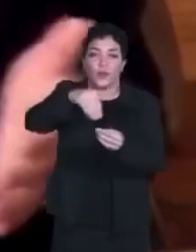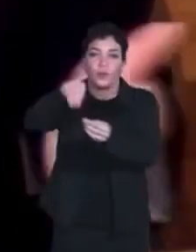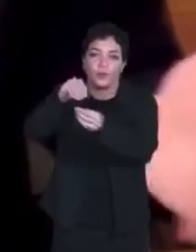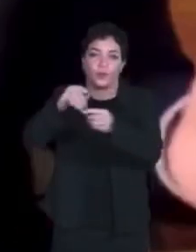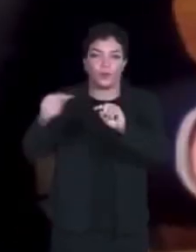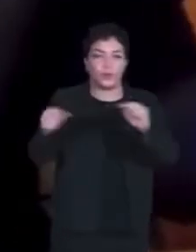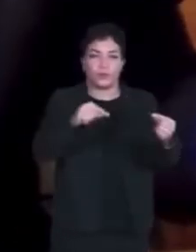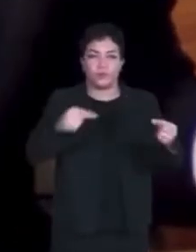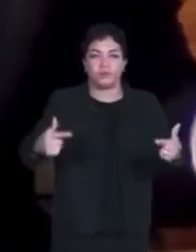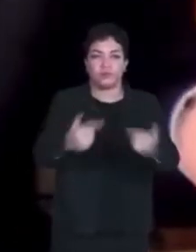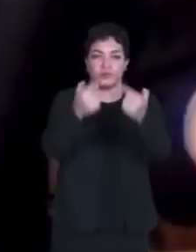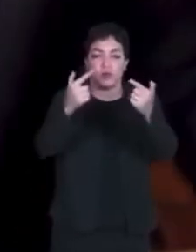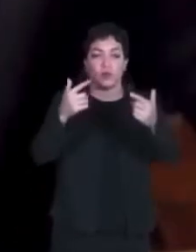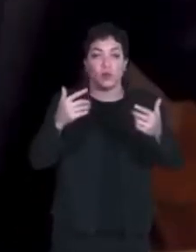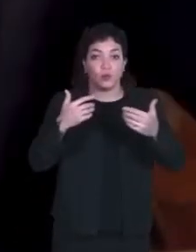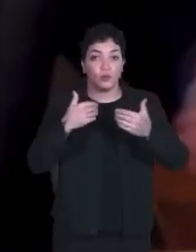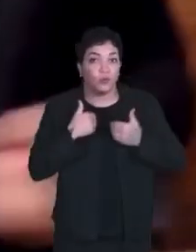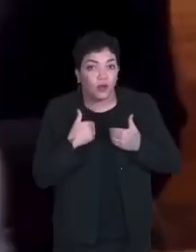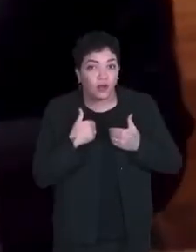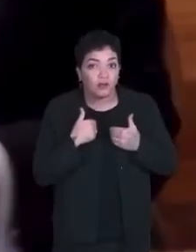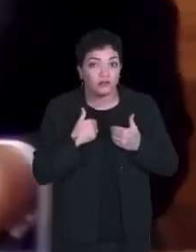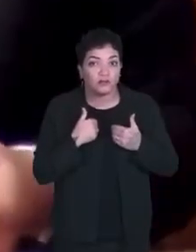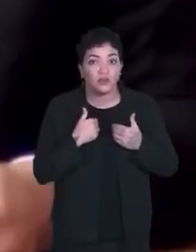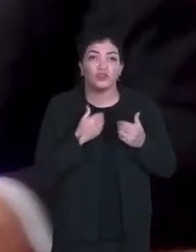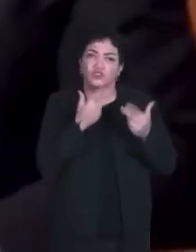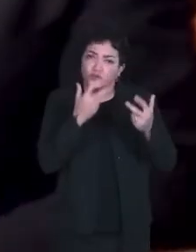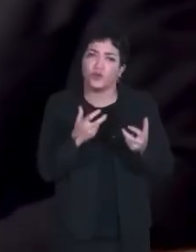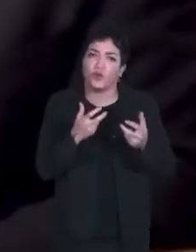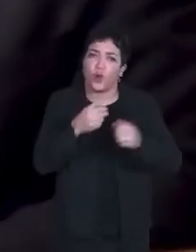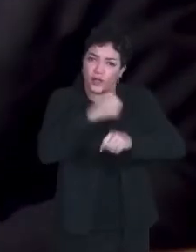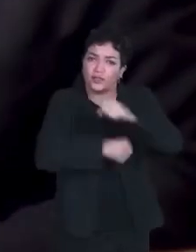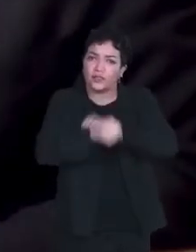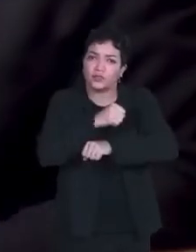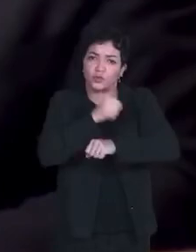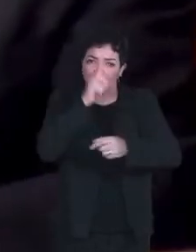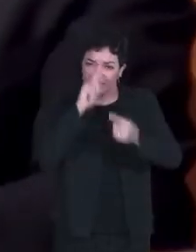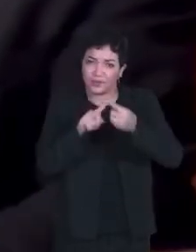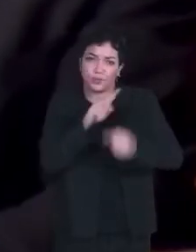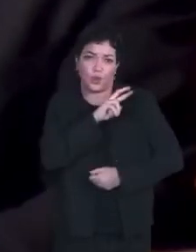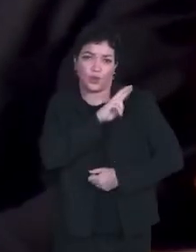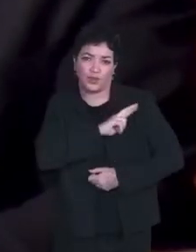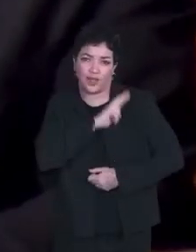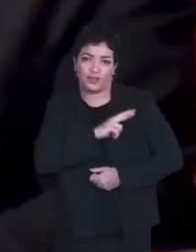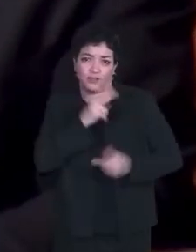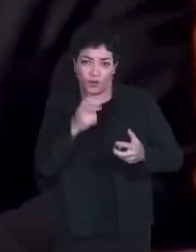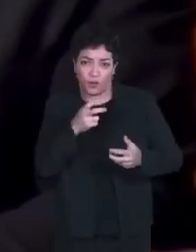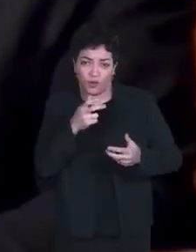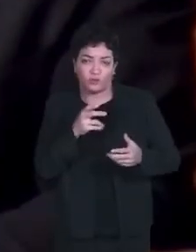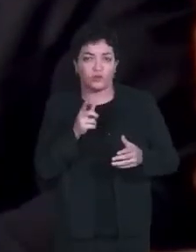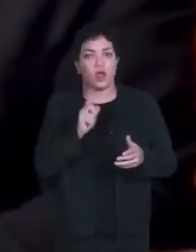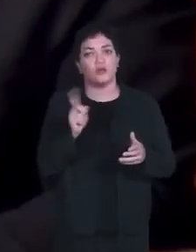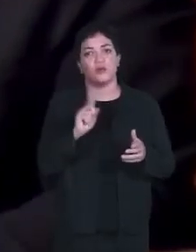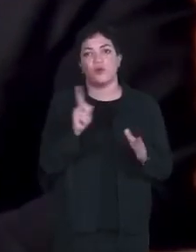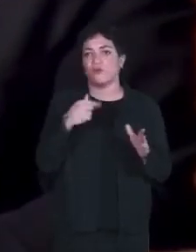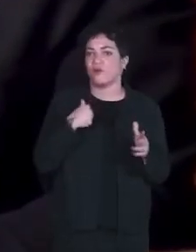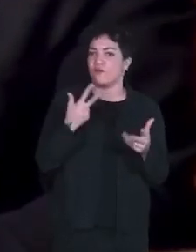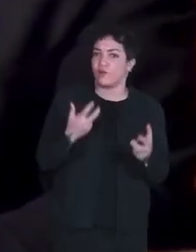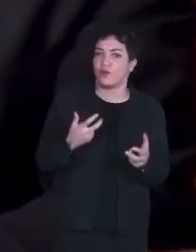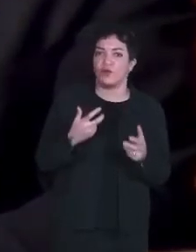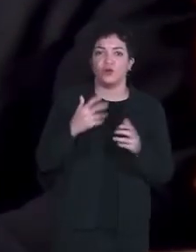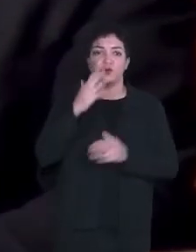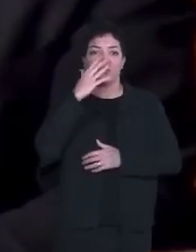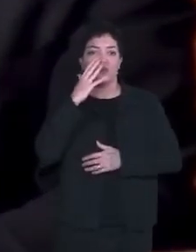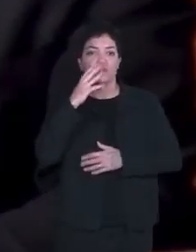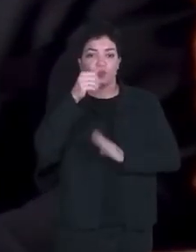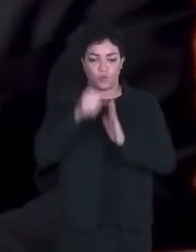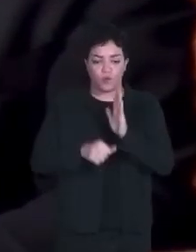Moi, j'attends pas du maire de Bordeaux qu'il organise un débat sur les retraites. J'attends du maire de Bordeaux, moi, janvier. J'attends du maire de Bordeaux, au mois de janvier, avec sa première